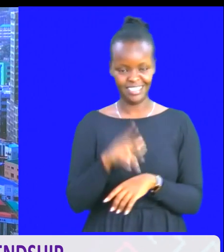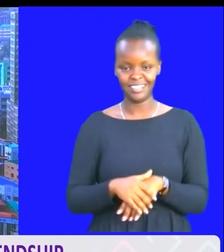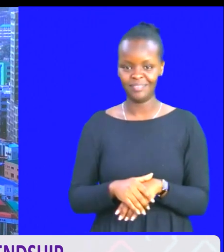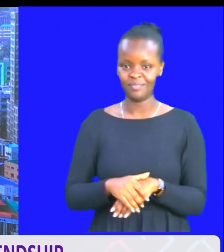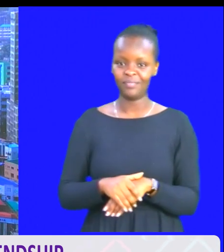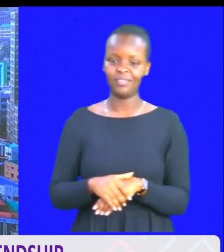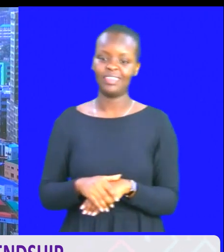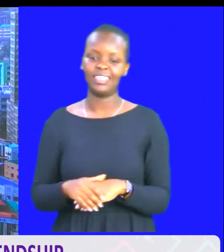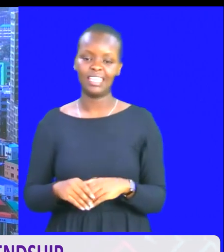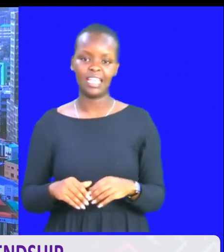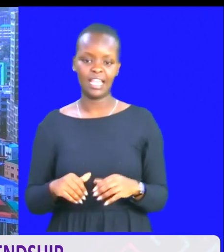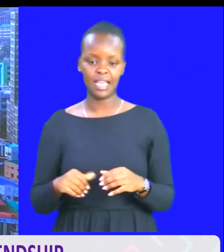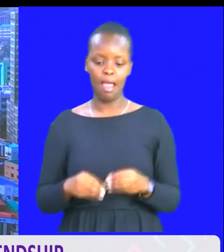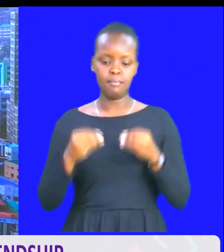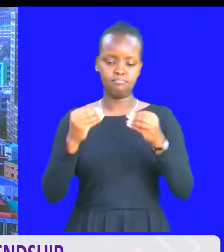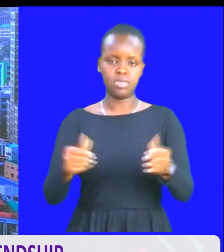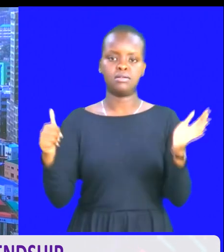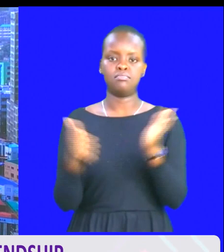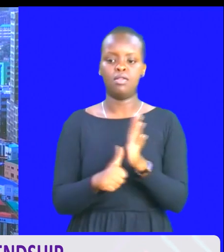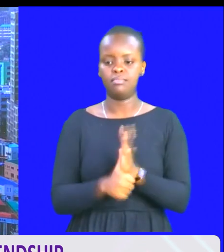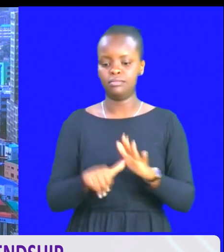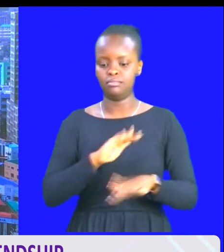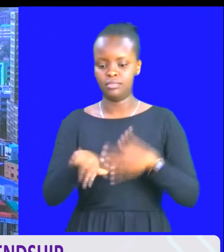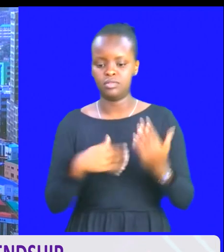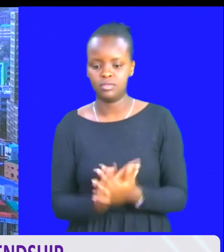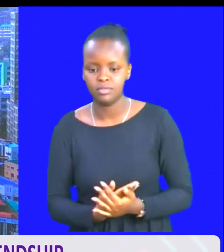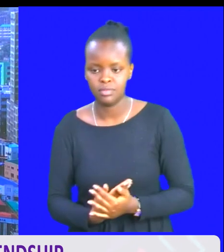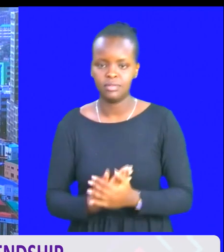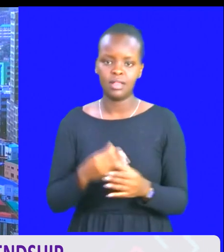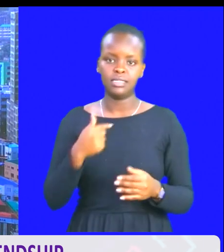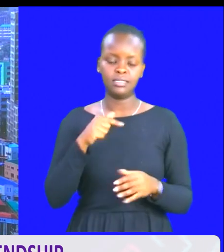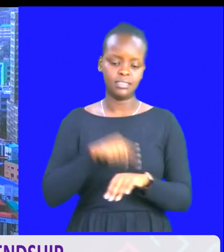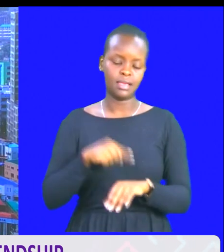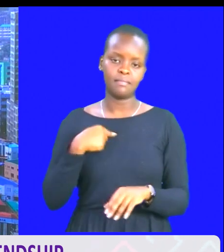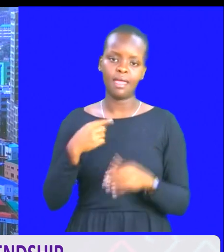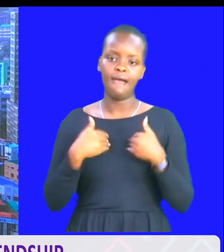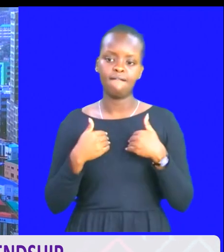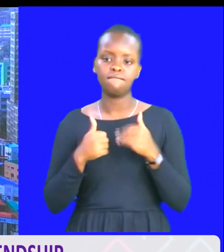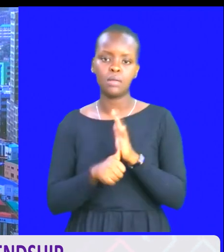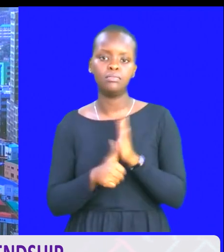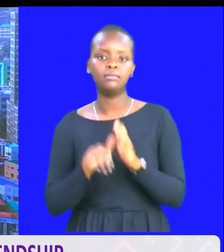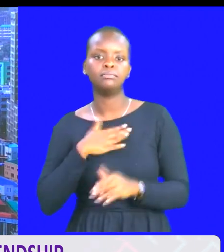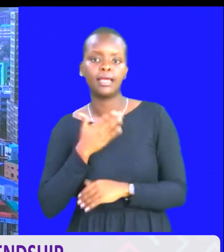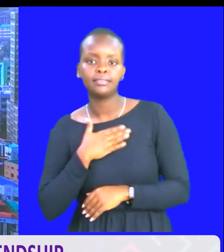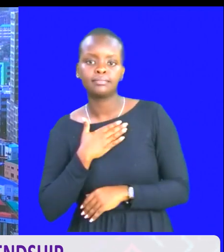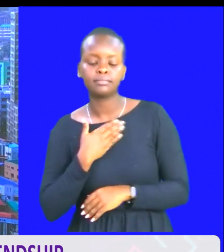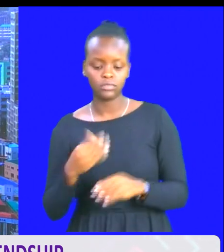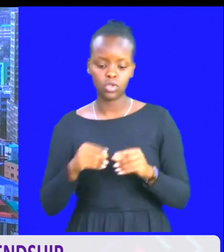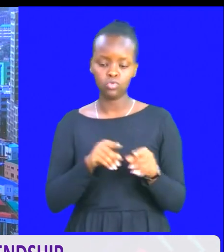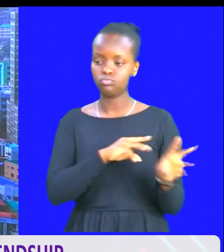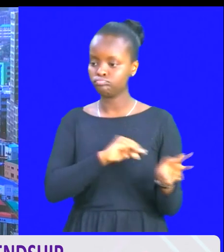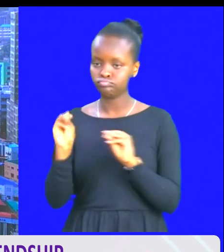ati nakuletea tu mashida kila saa. Wewe ukiniletea yako na nipa shughuli, unaona? Watu hizo wanje kwambia watu kuna mangori, watu kuna kila